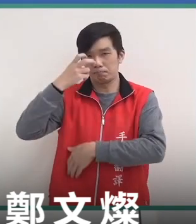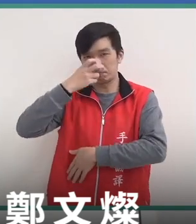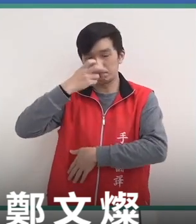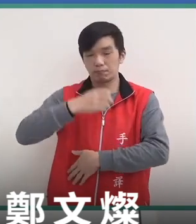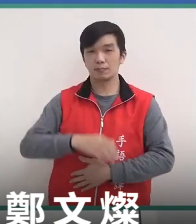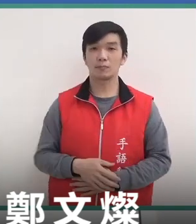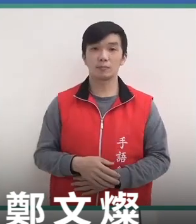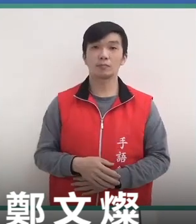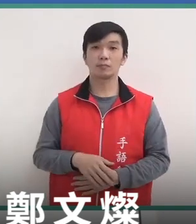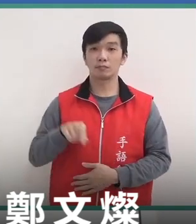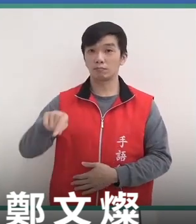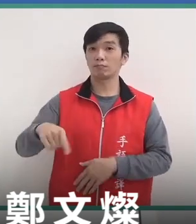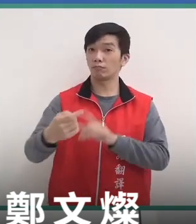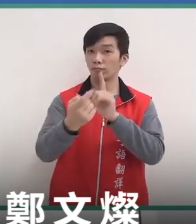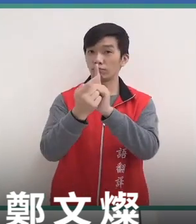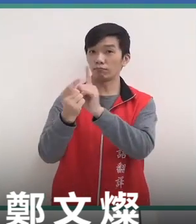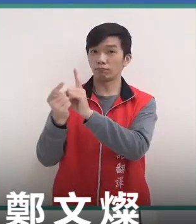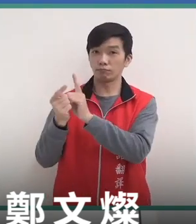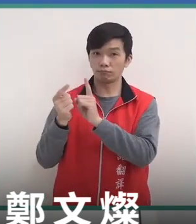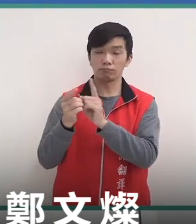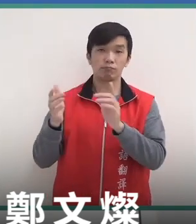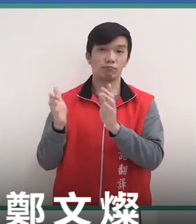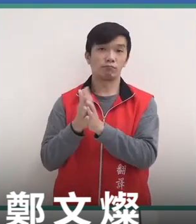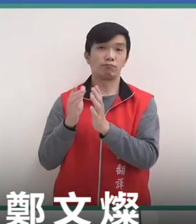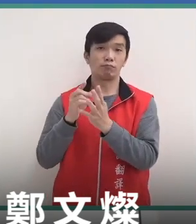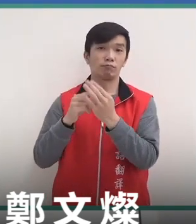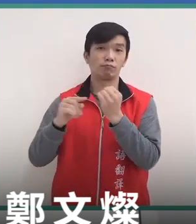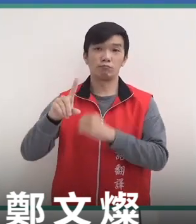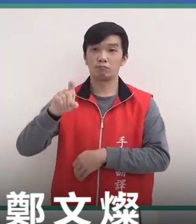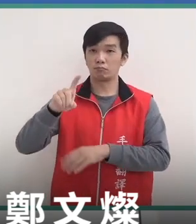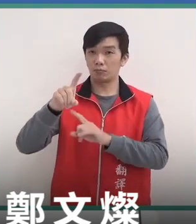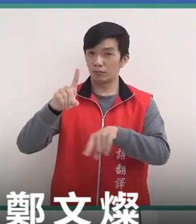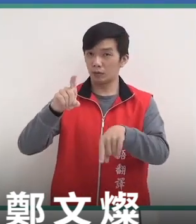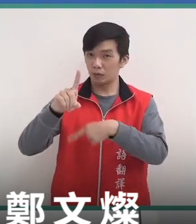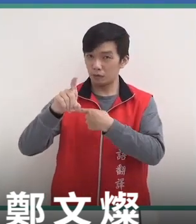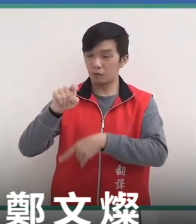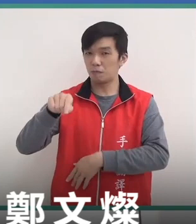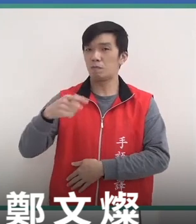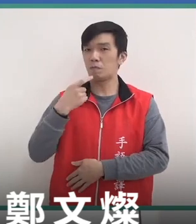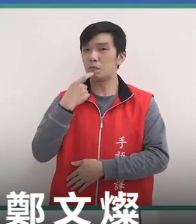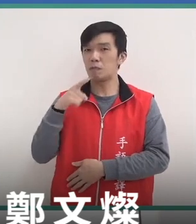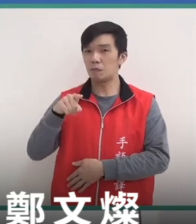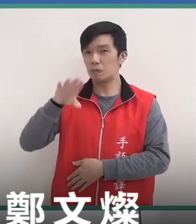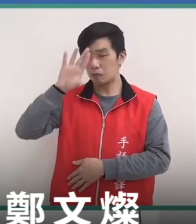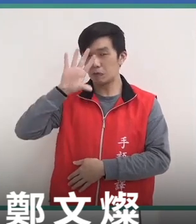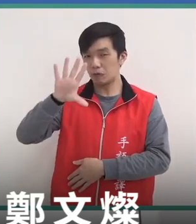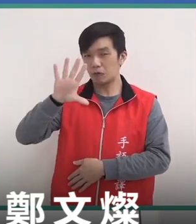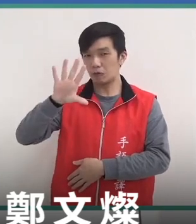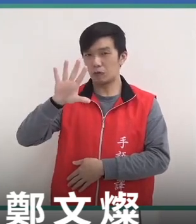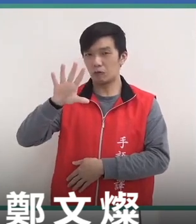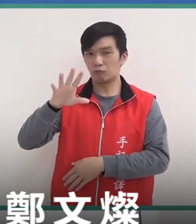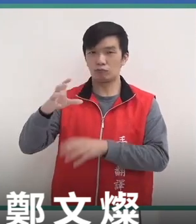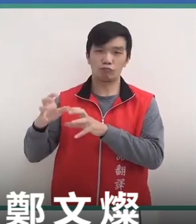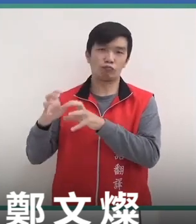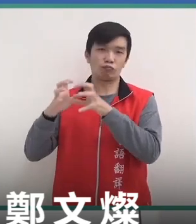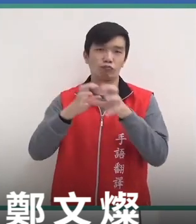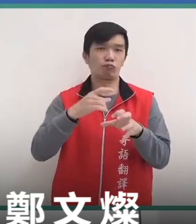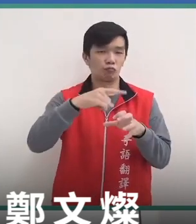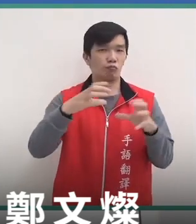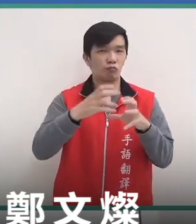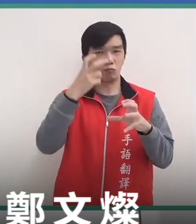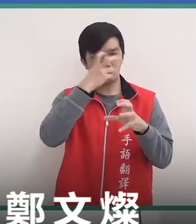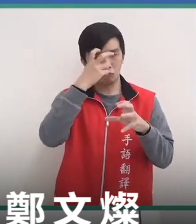11位11位这个移送集中检疫所，那另外有10位自主健康